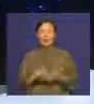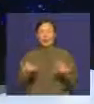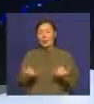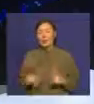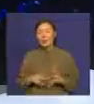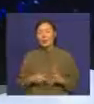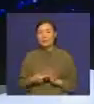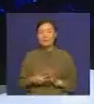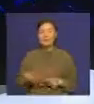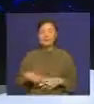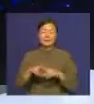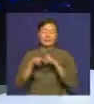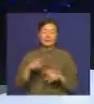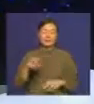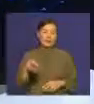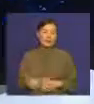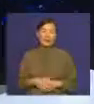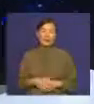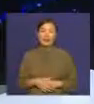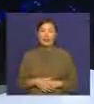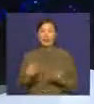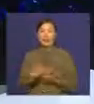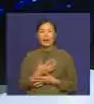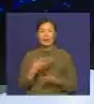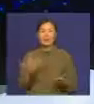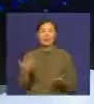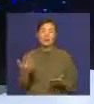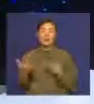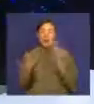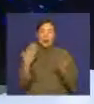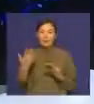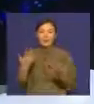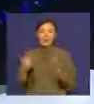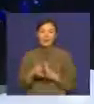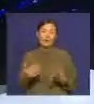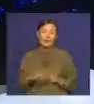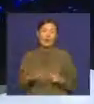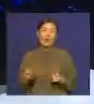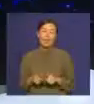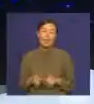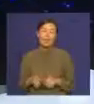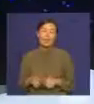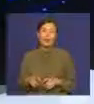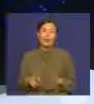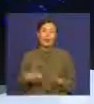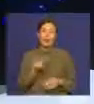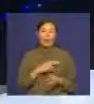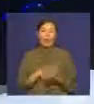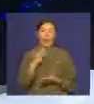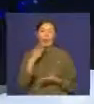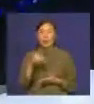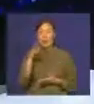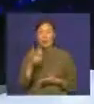проект 20-летию Астаны. В культурную программу вошли яркие концерты и театральные постановки, а также выставка лучших работ